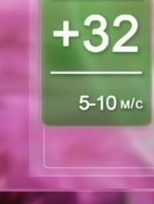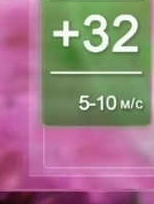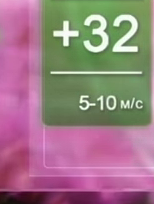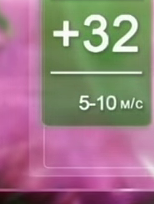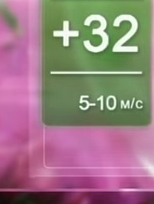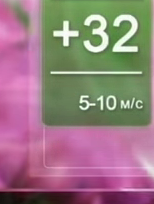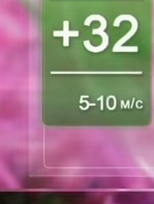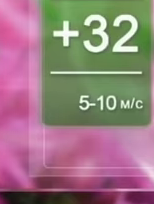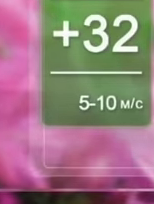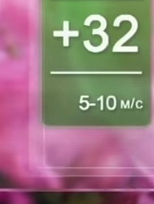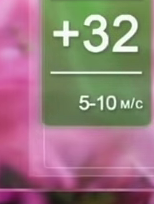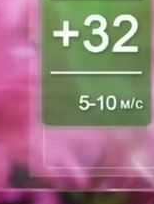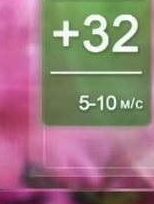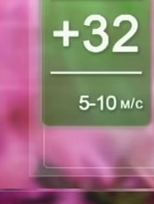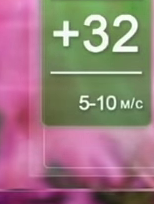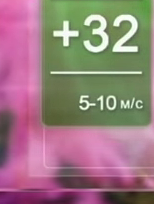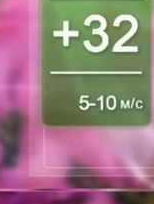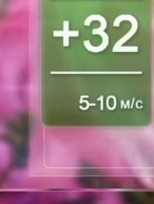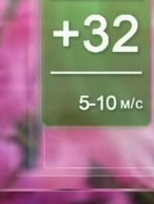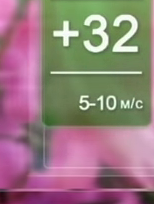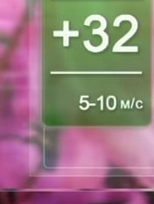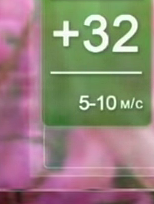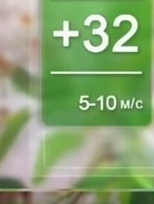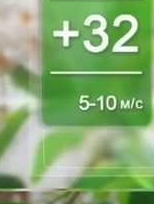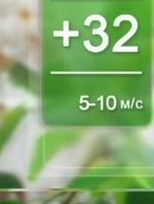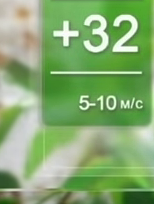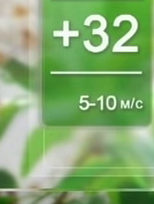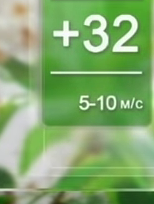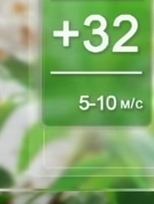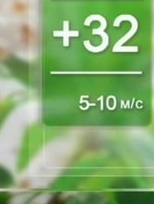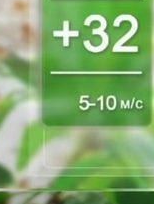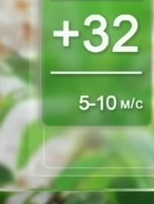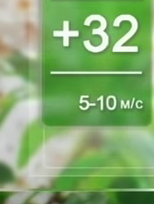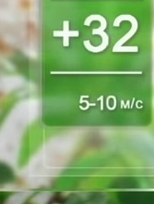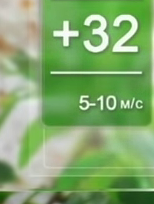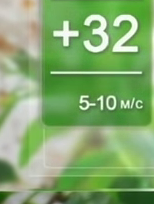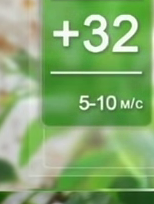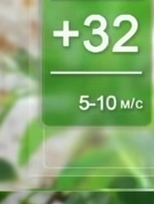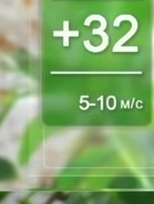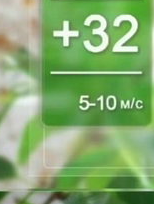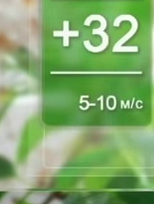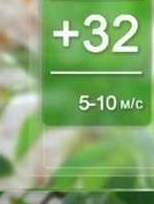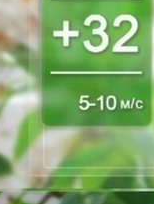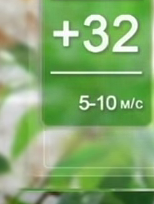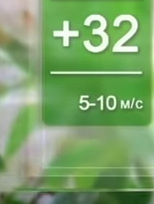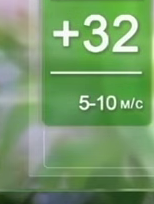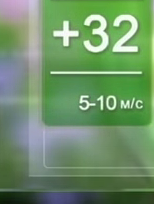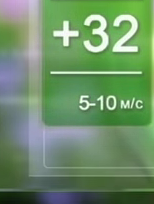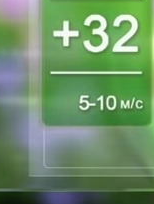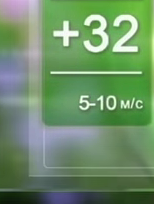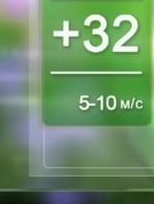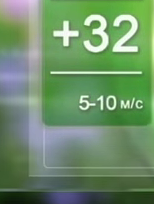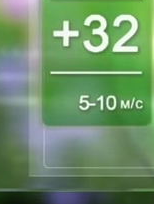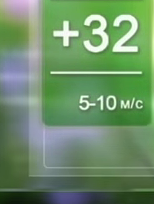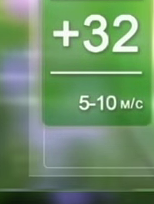25 липня на Хмельниччині синоптики прогнозують мінливу хмарність. Місцями короткочасний дощ та гроза. Вітер східного напряму 5-10 метрів